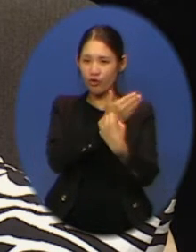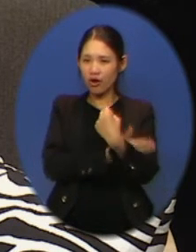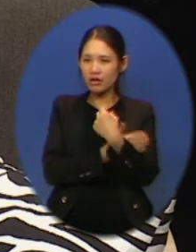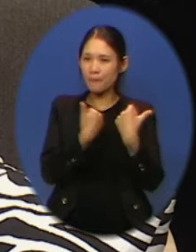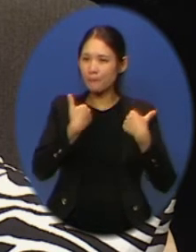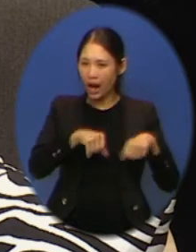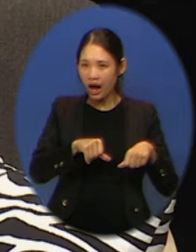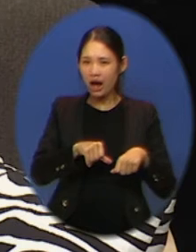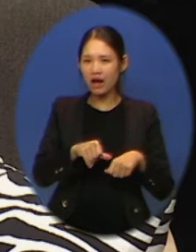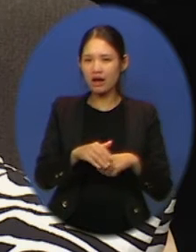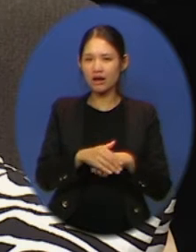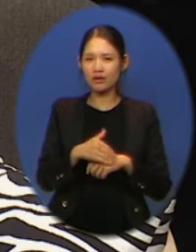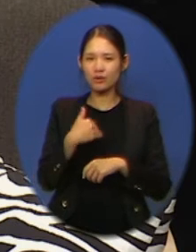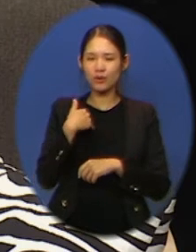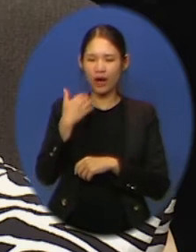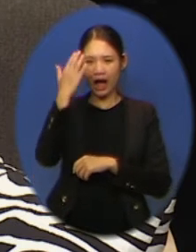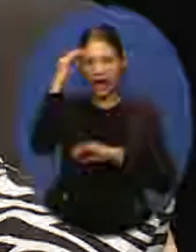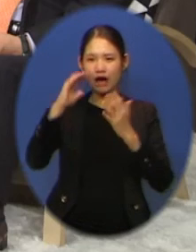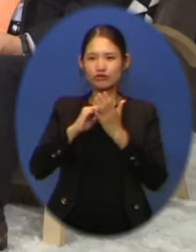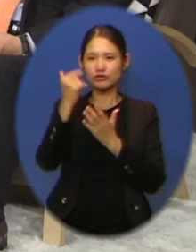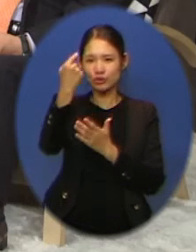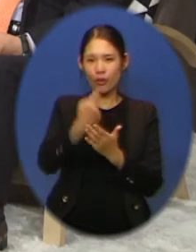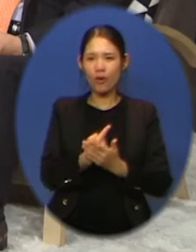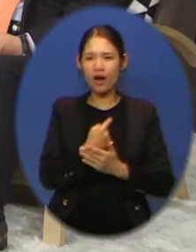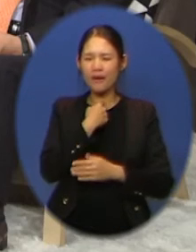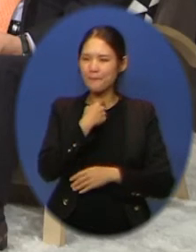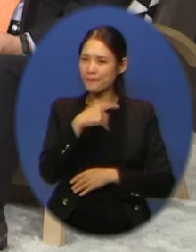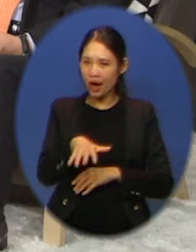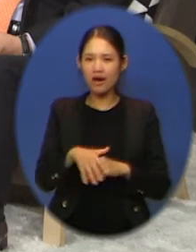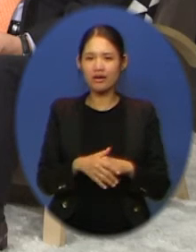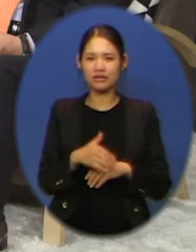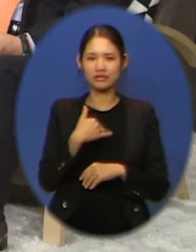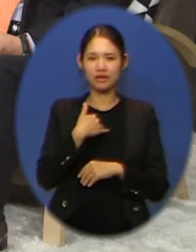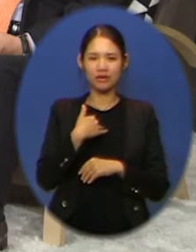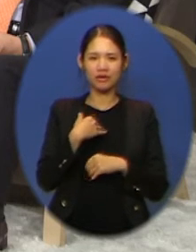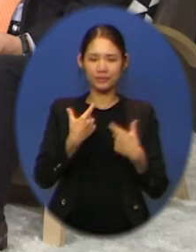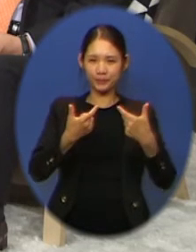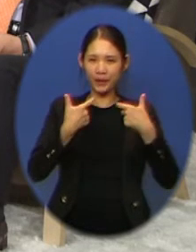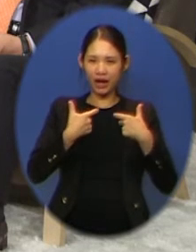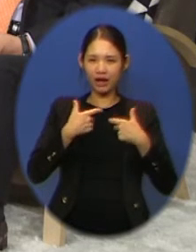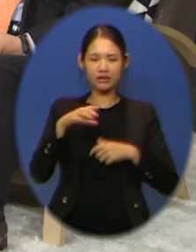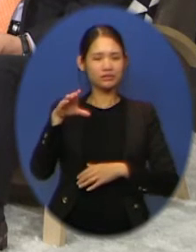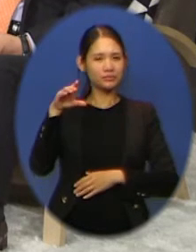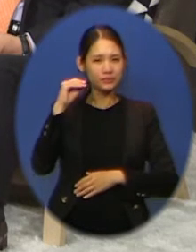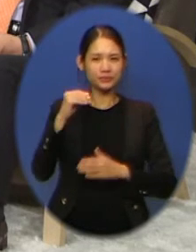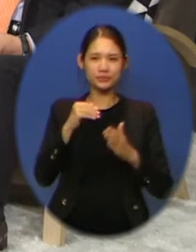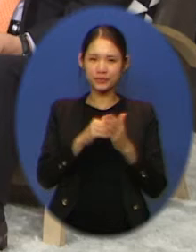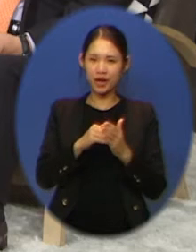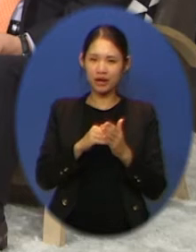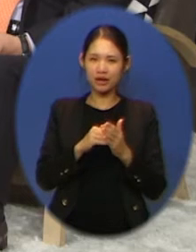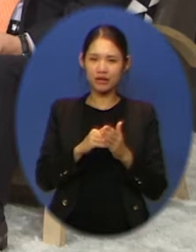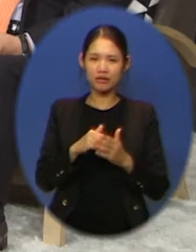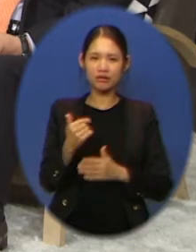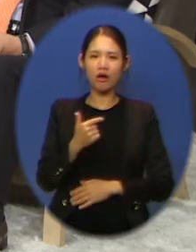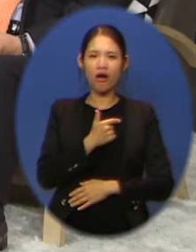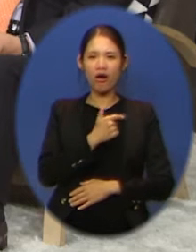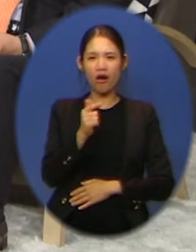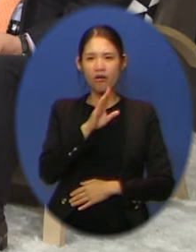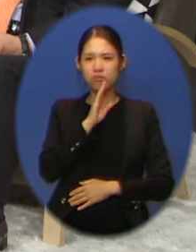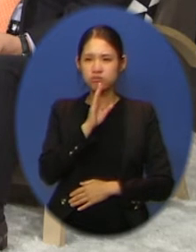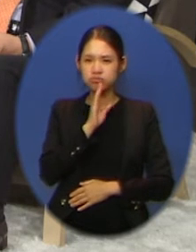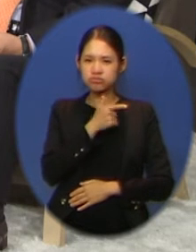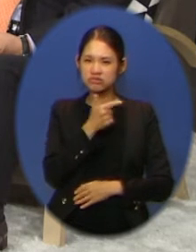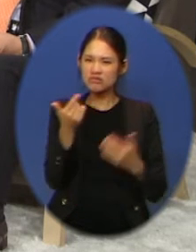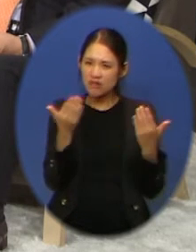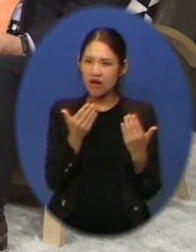뭐 이런 적이 없답니다. 네. 그래서 그걸 제가 통지를 받고 나서 큰일 아닙니까? 그러면 괜히 한미 관계도 나빠지지